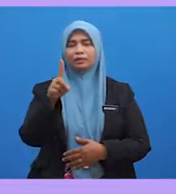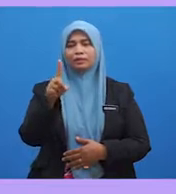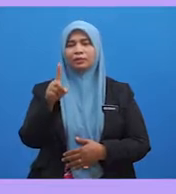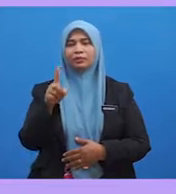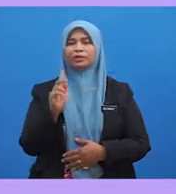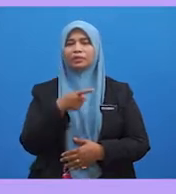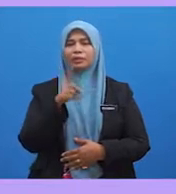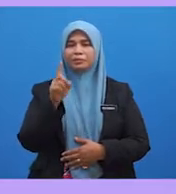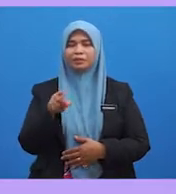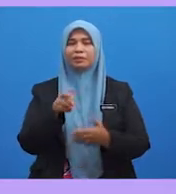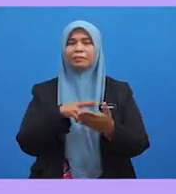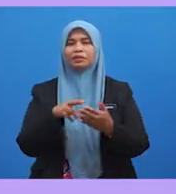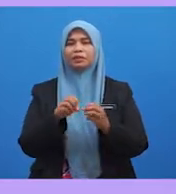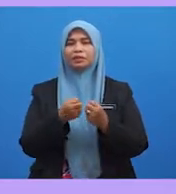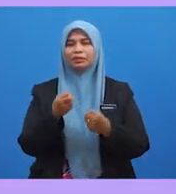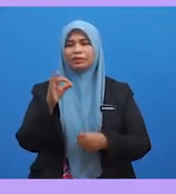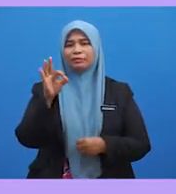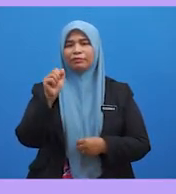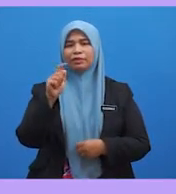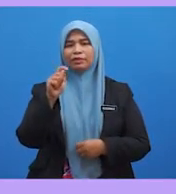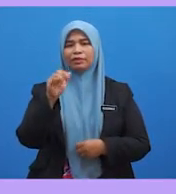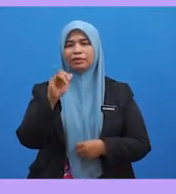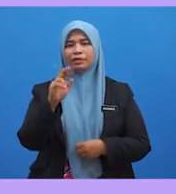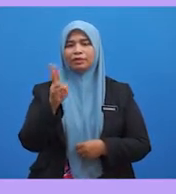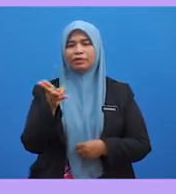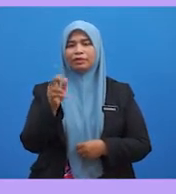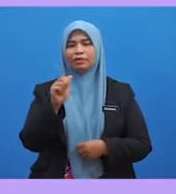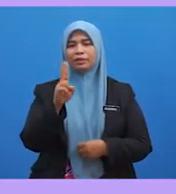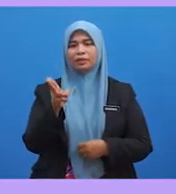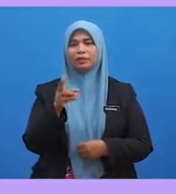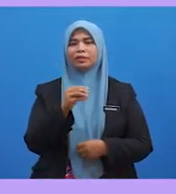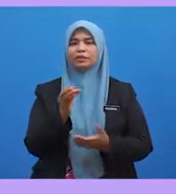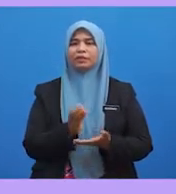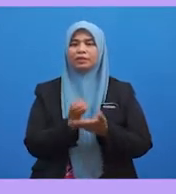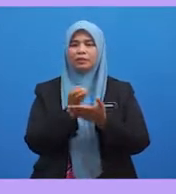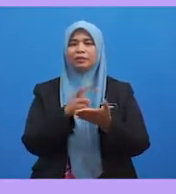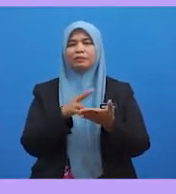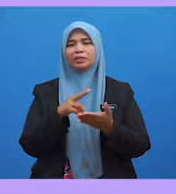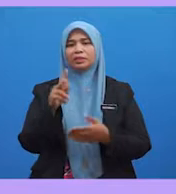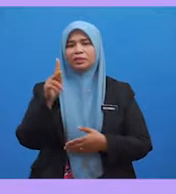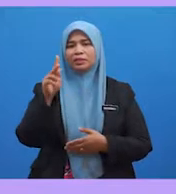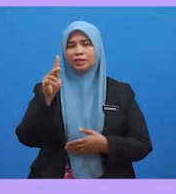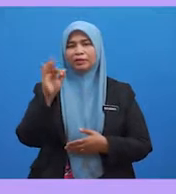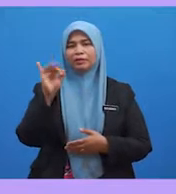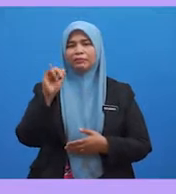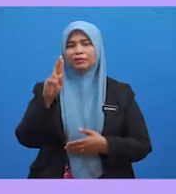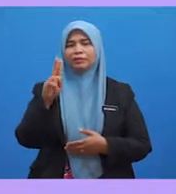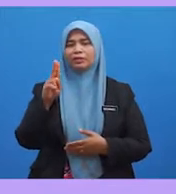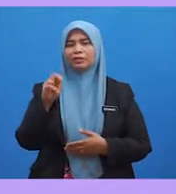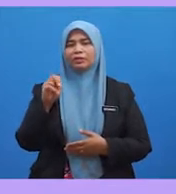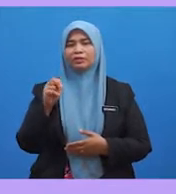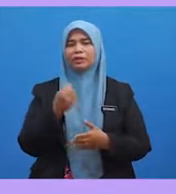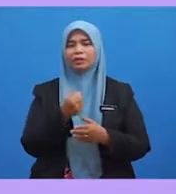Dan pada rakaat pertama, kita mestilah membaca surah Al-Fatihah, dan dicadangkan untuk membaca